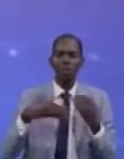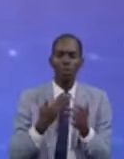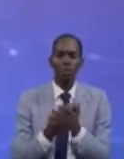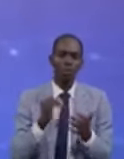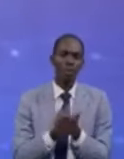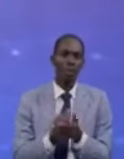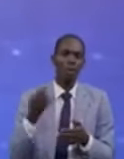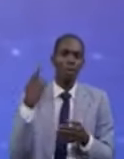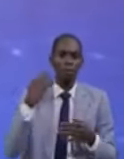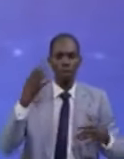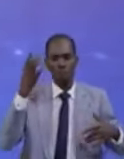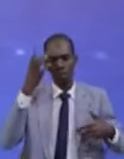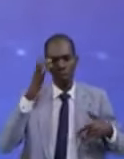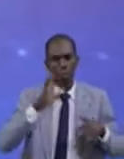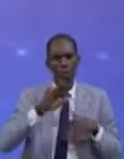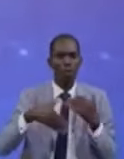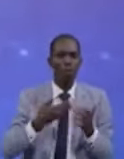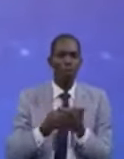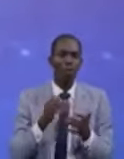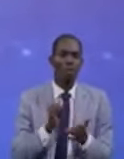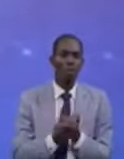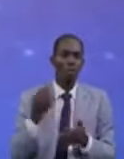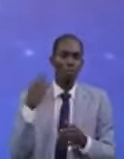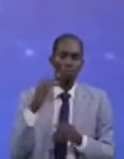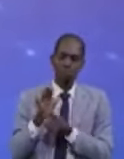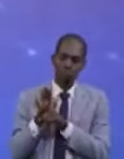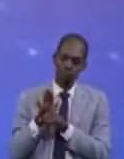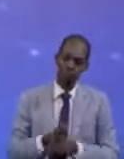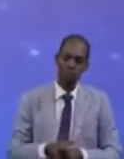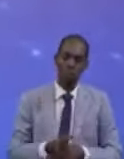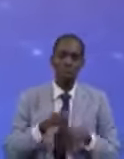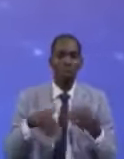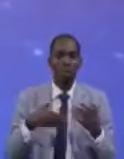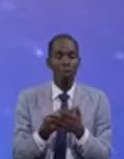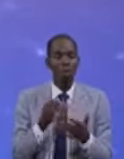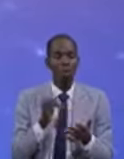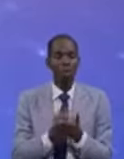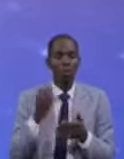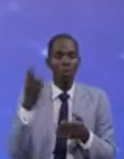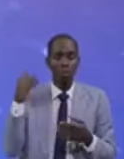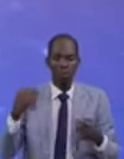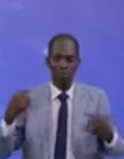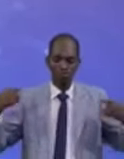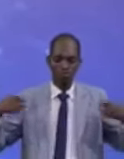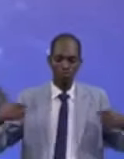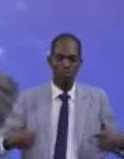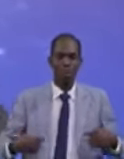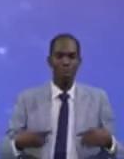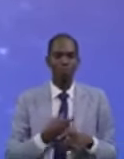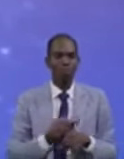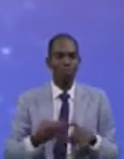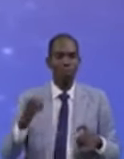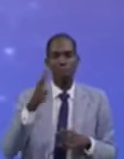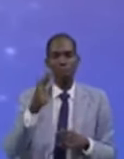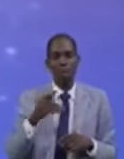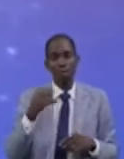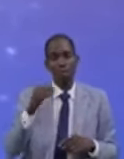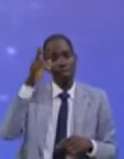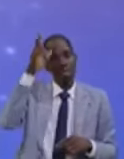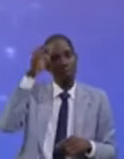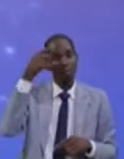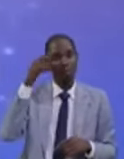bien tous ceux qui sont opprimés tous ceux qui sont tourmenté du Diable car Dieu était